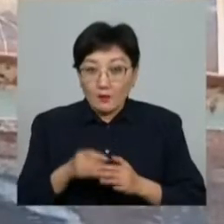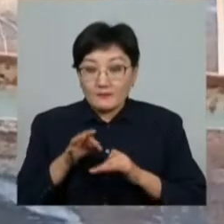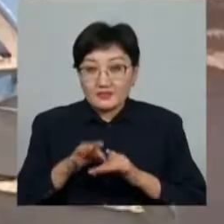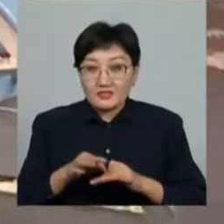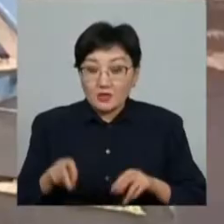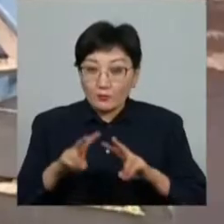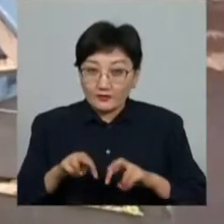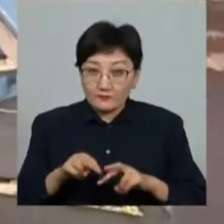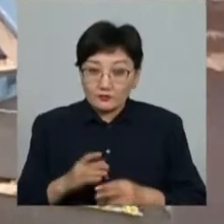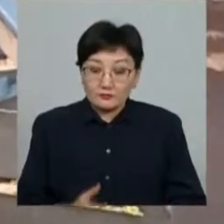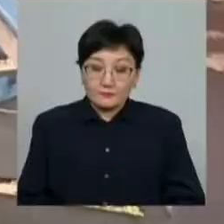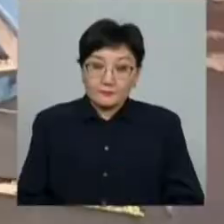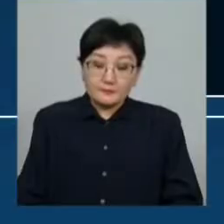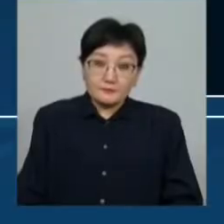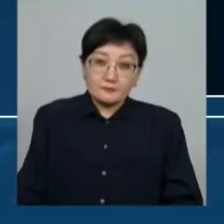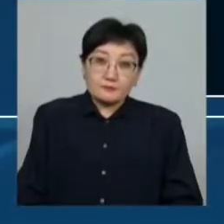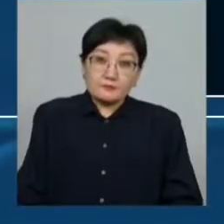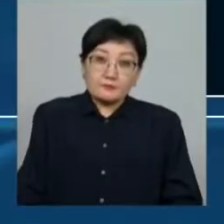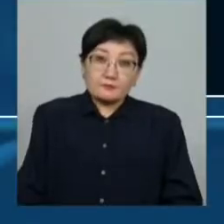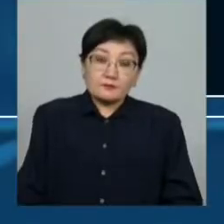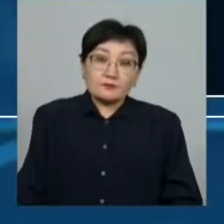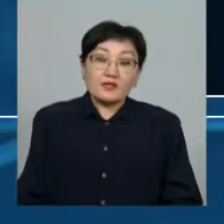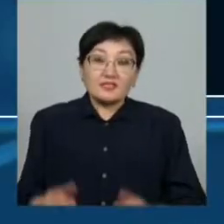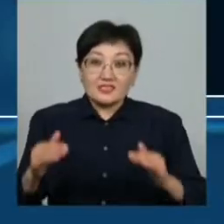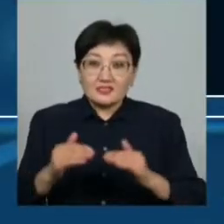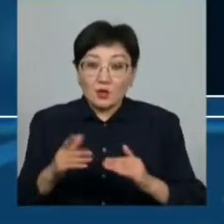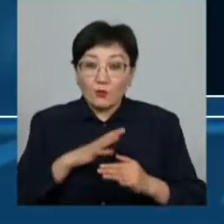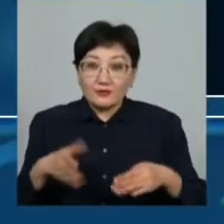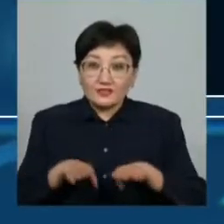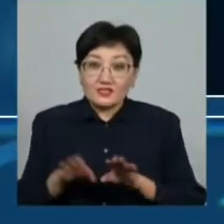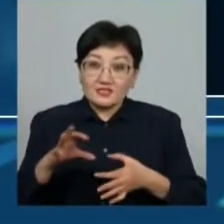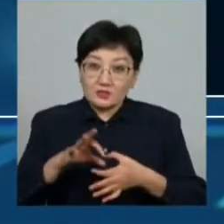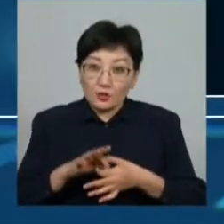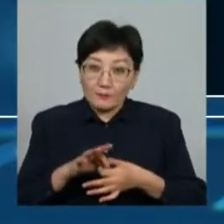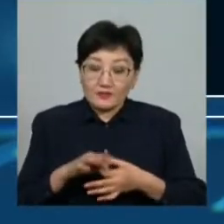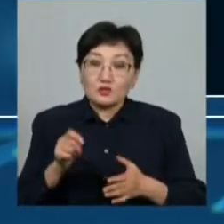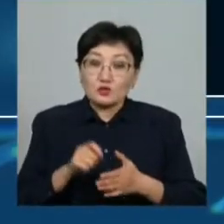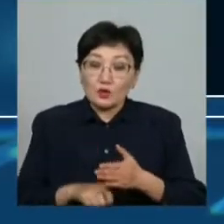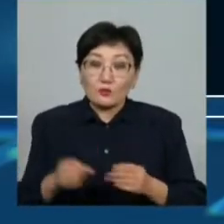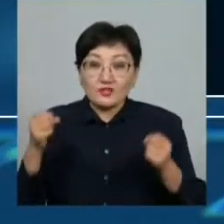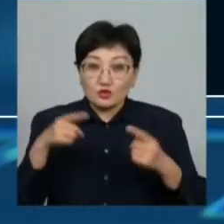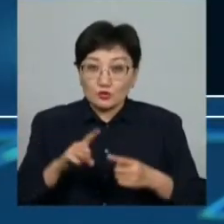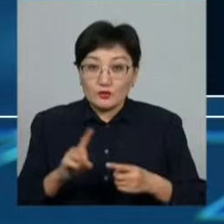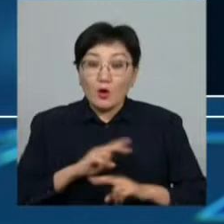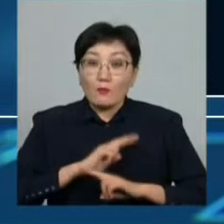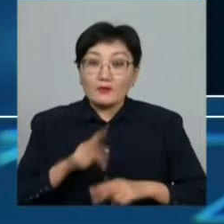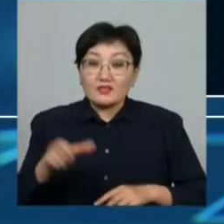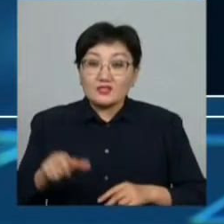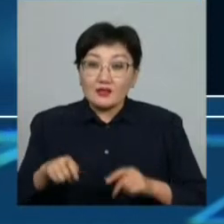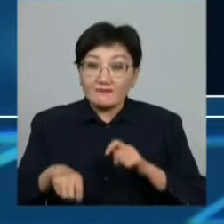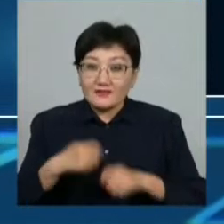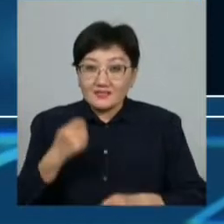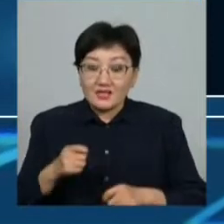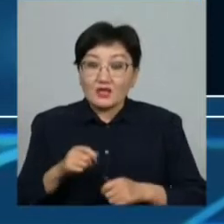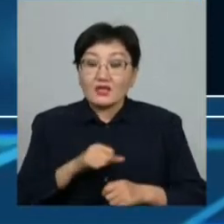экспертиза здание было закрыто на замок и пломбу однако выясняется что погибшие взломали дверь и